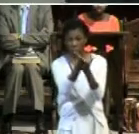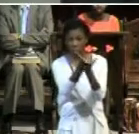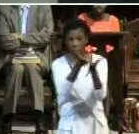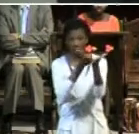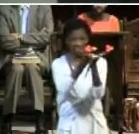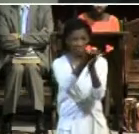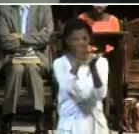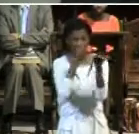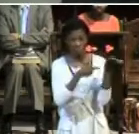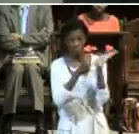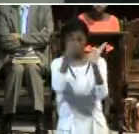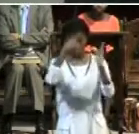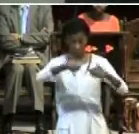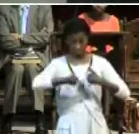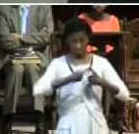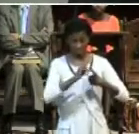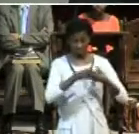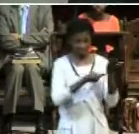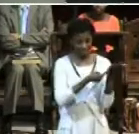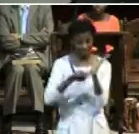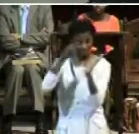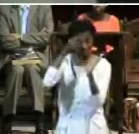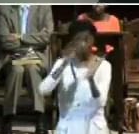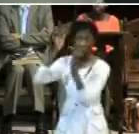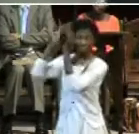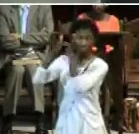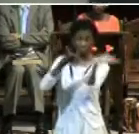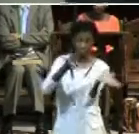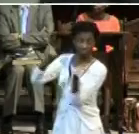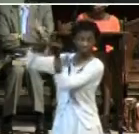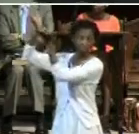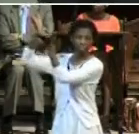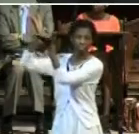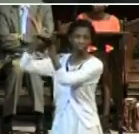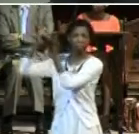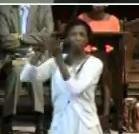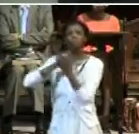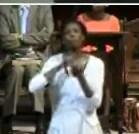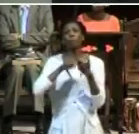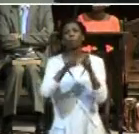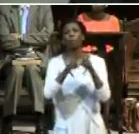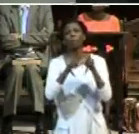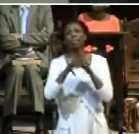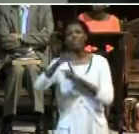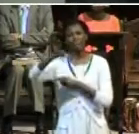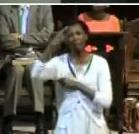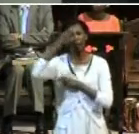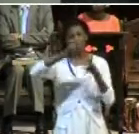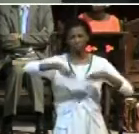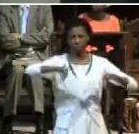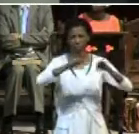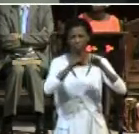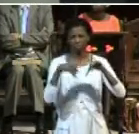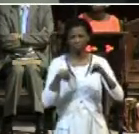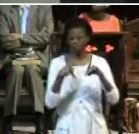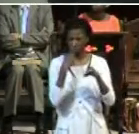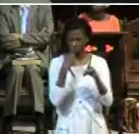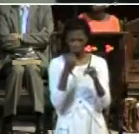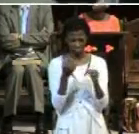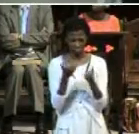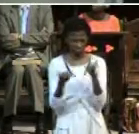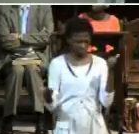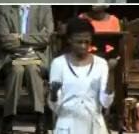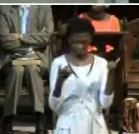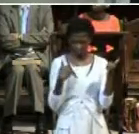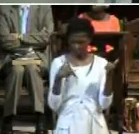vers Jésus-Christ. Et il dit, vous êtes le sel de la terre. J'ai envie de dire, c'est presque contradictoire, parce que le sel,